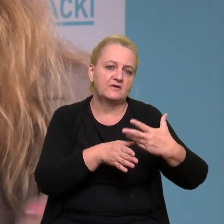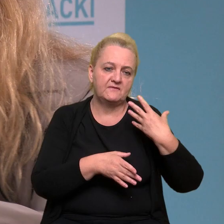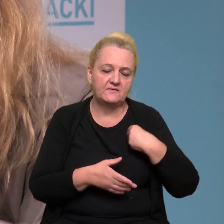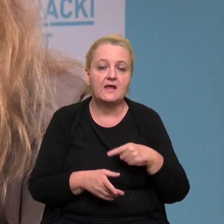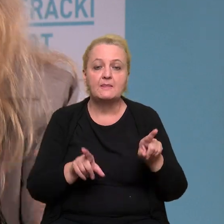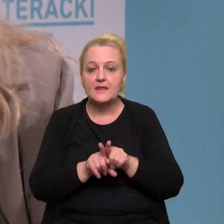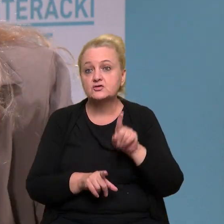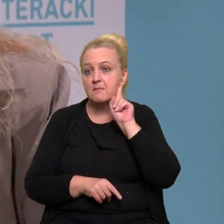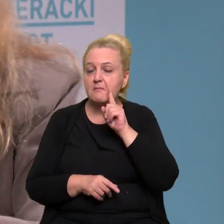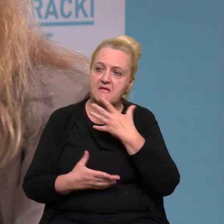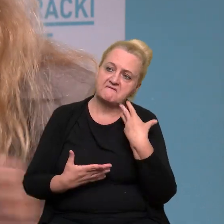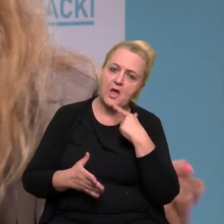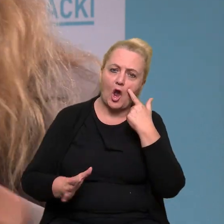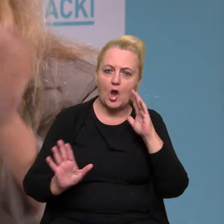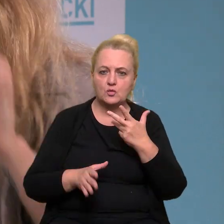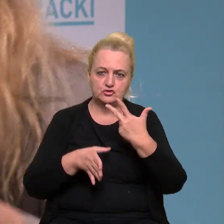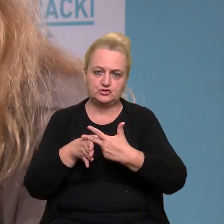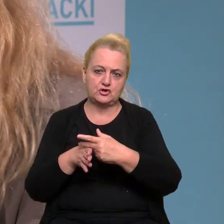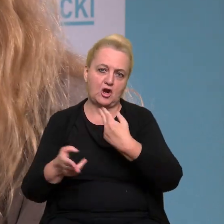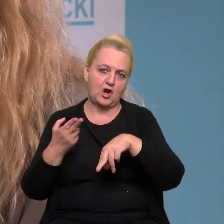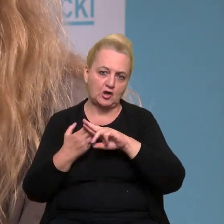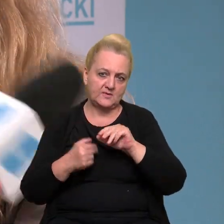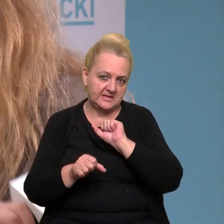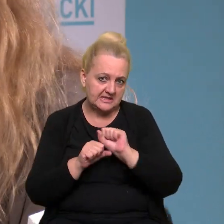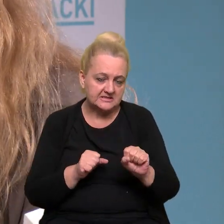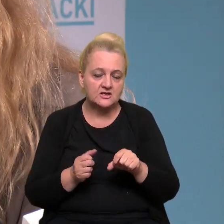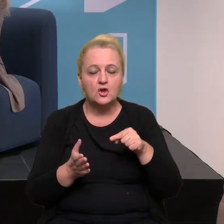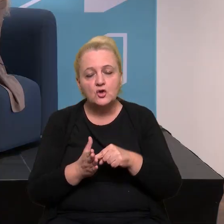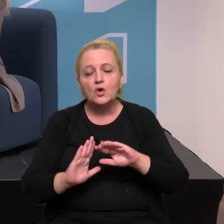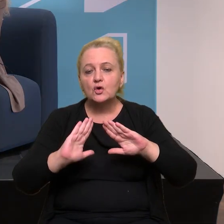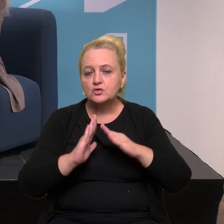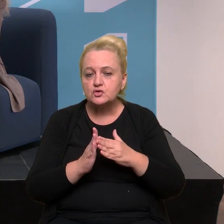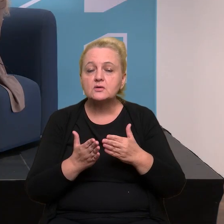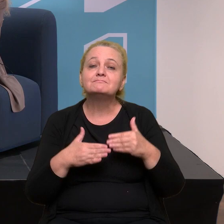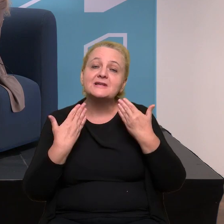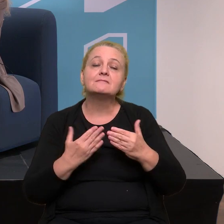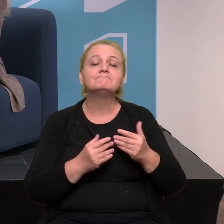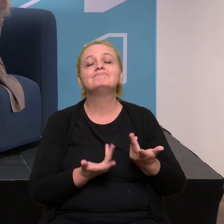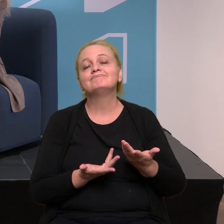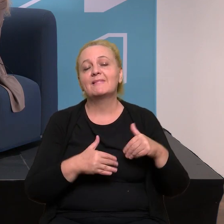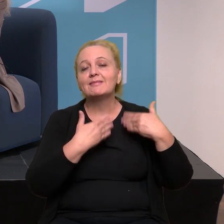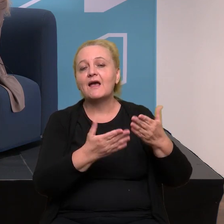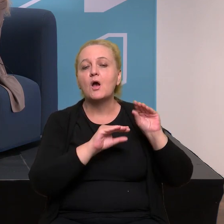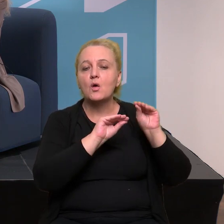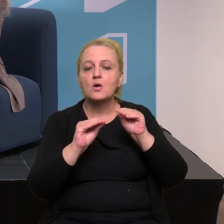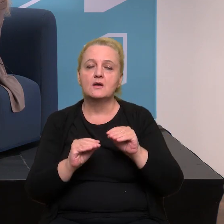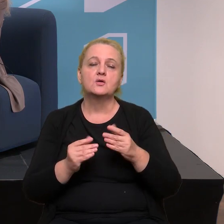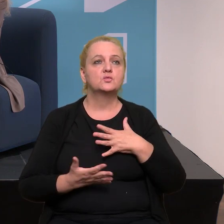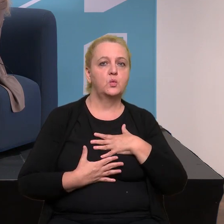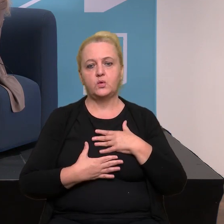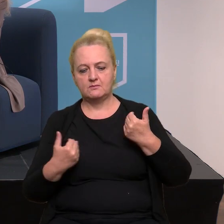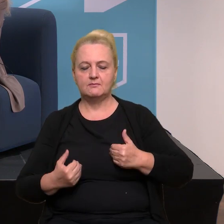od mężczyzn 30-letnich. I może to też taka książka, która ich uczy, jak będę mniej